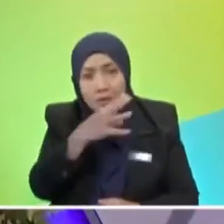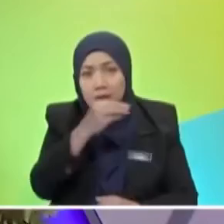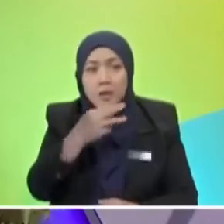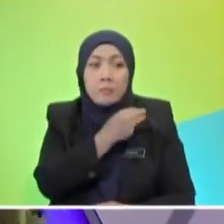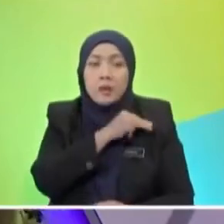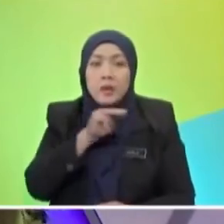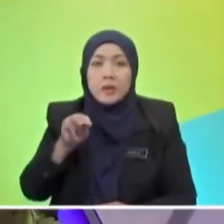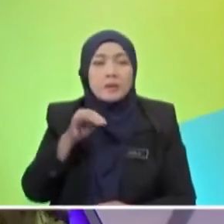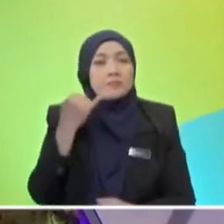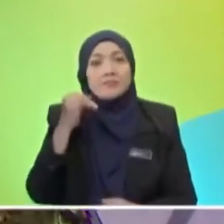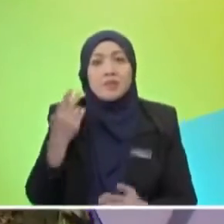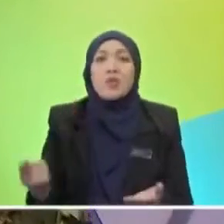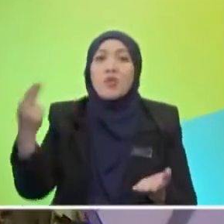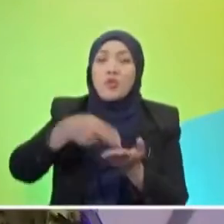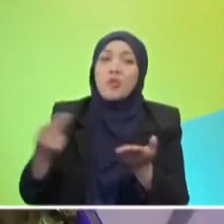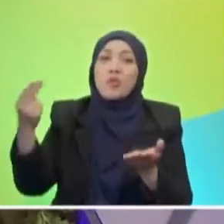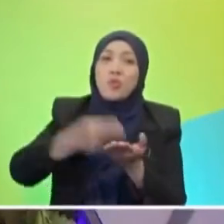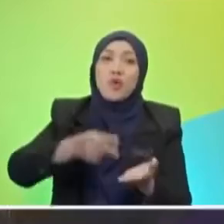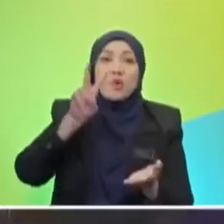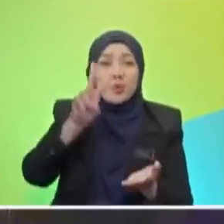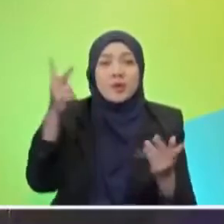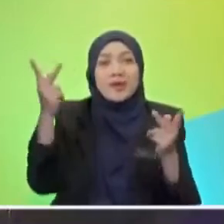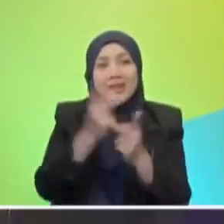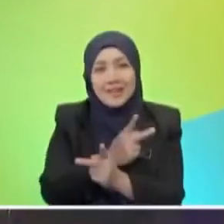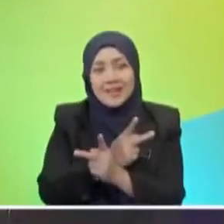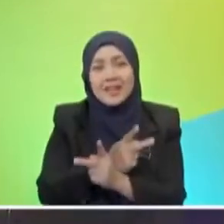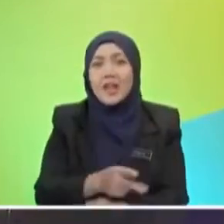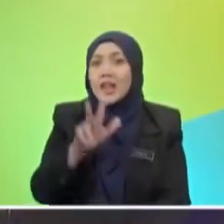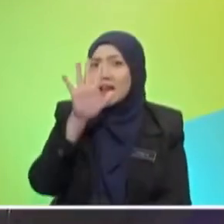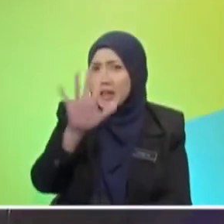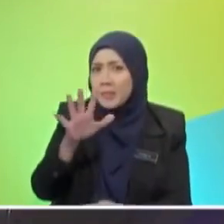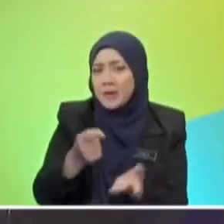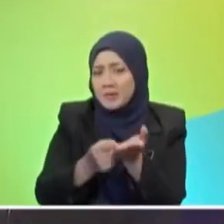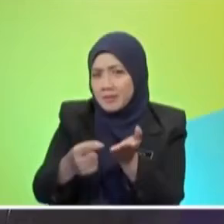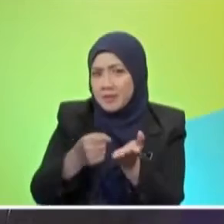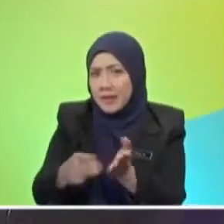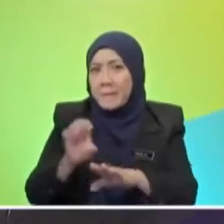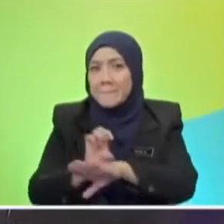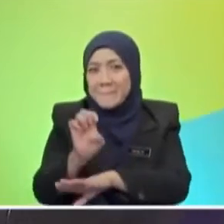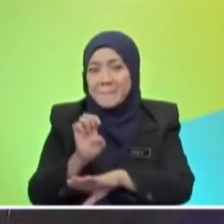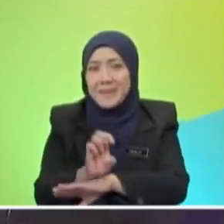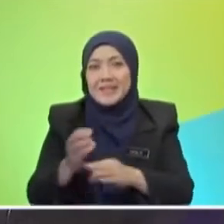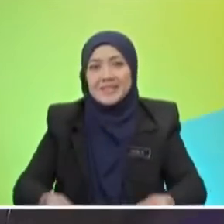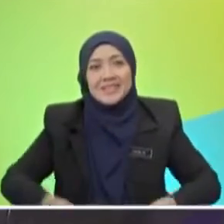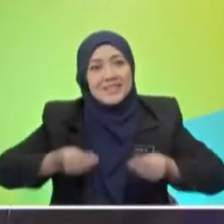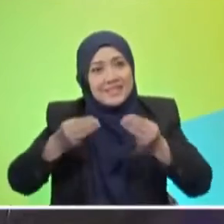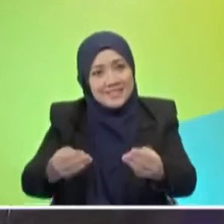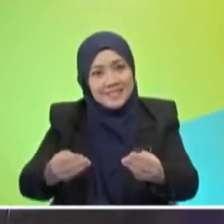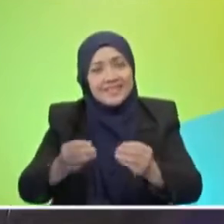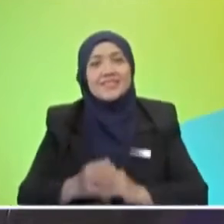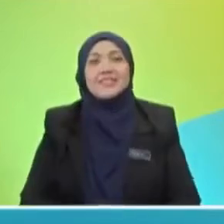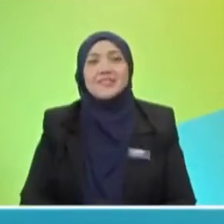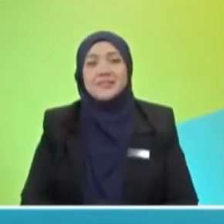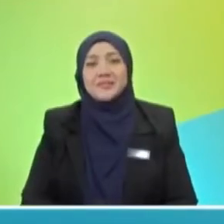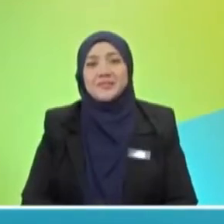kita beri 5 guli emas pada Aisyah. 5 untuk Aisyah. Tahniah Aisyah. Tahniah. Terbaik. Baik, siapa nak cuba? Siapa nak cuba?